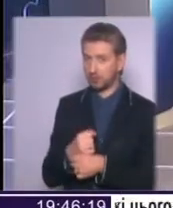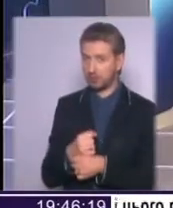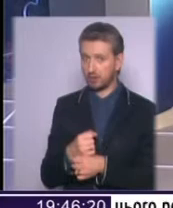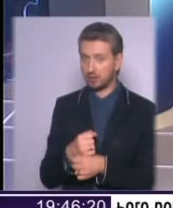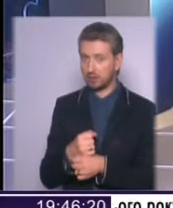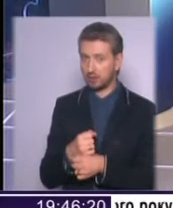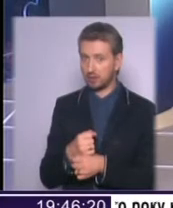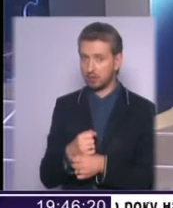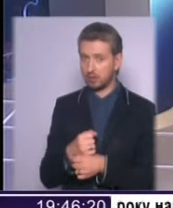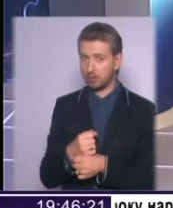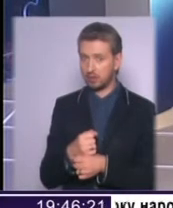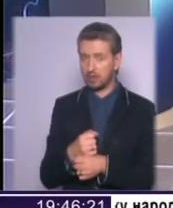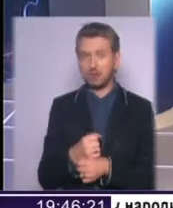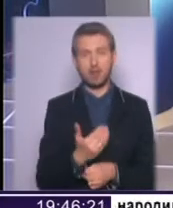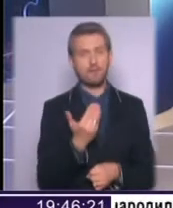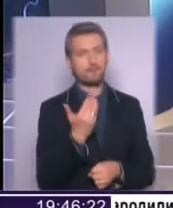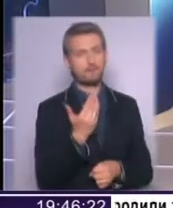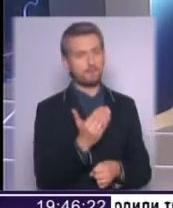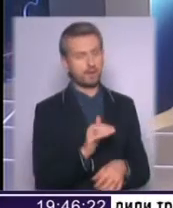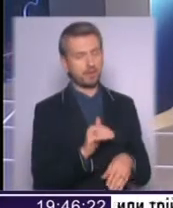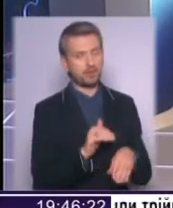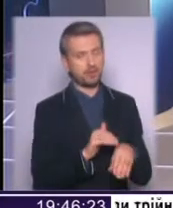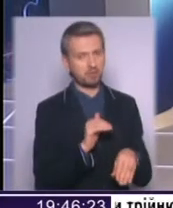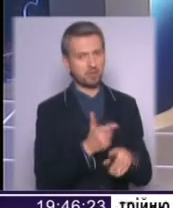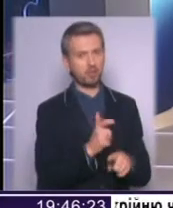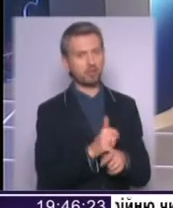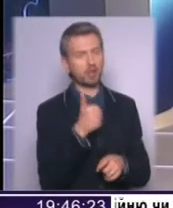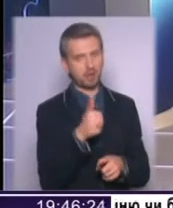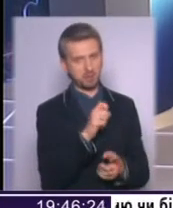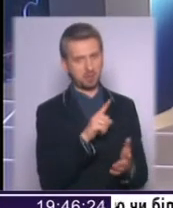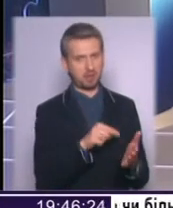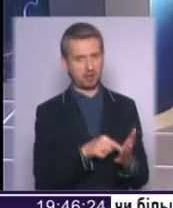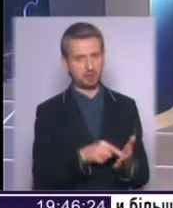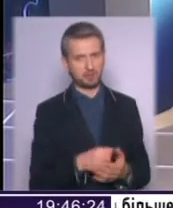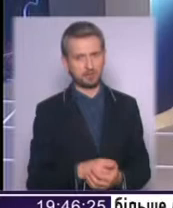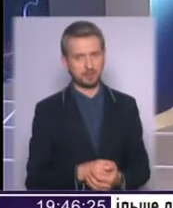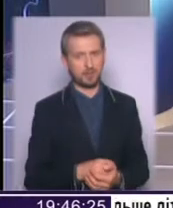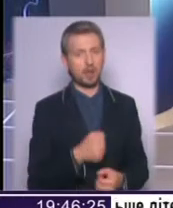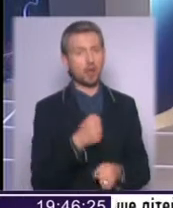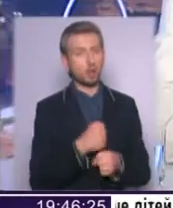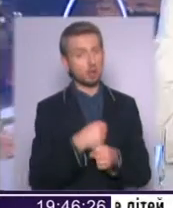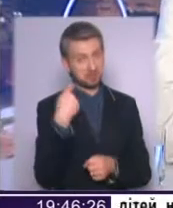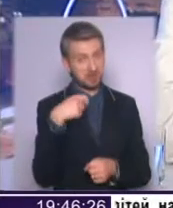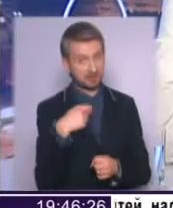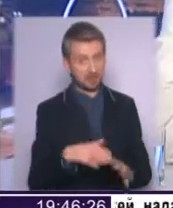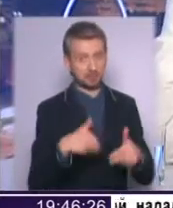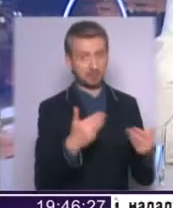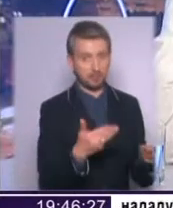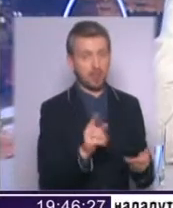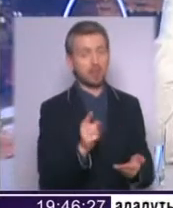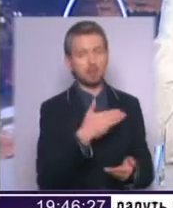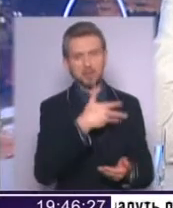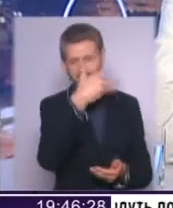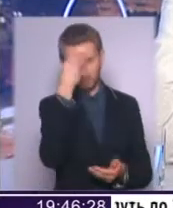Ви зачепили дуже гарне питання. робить президент. Але ми забуваємо